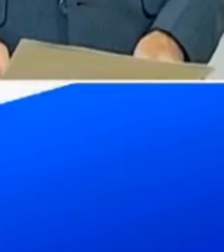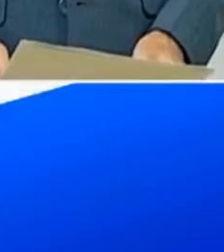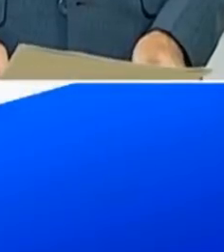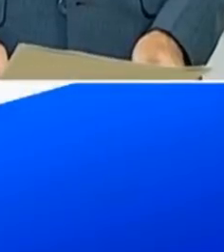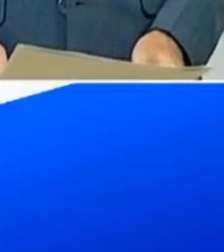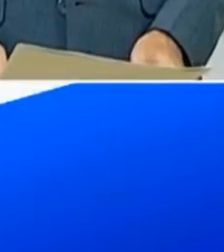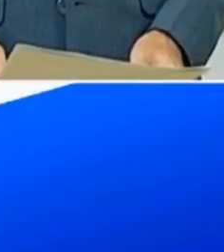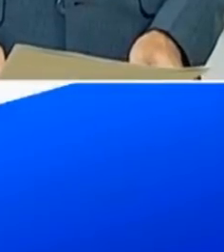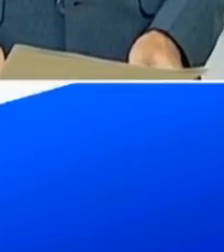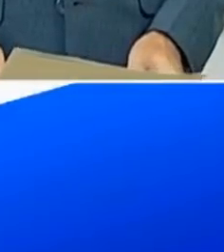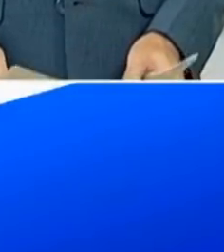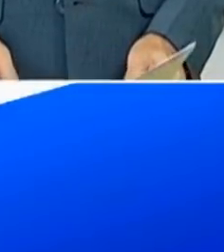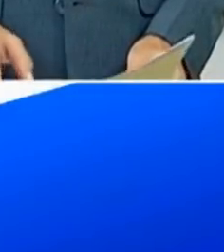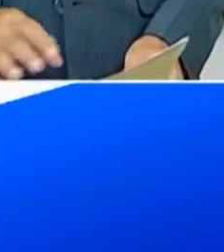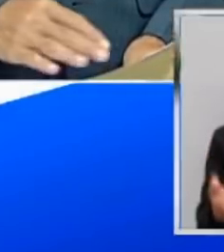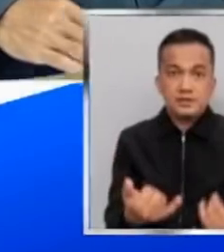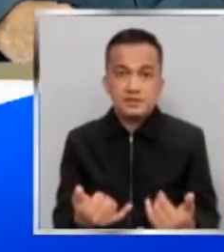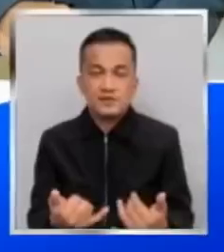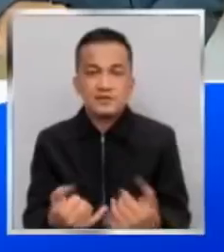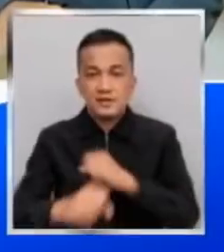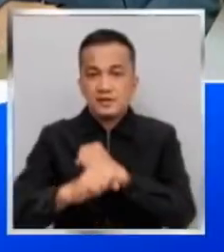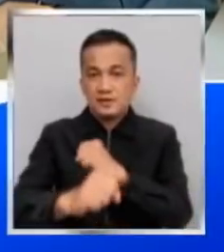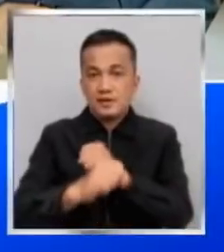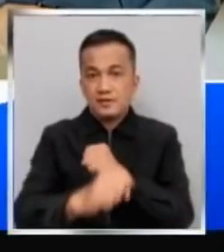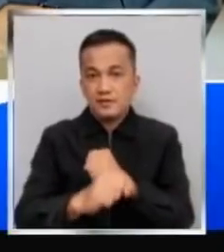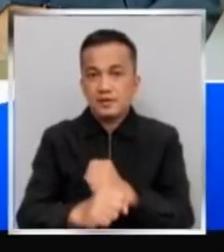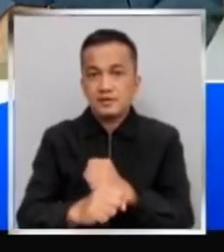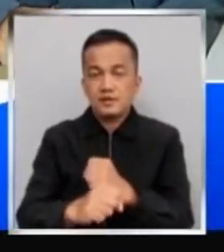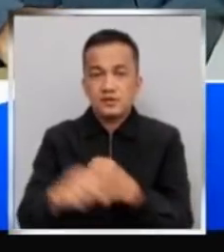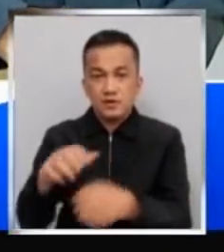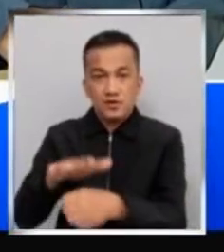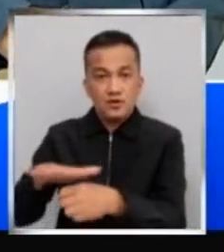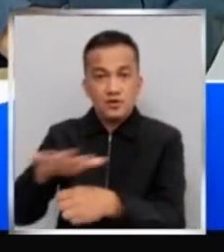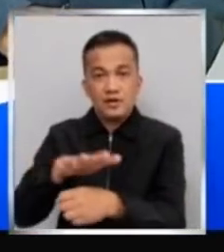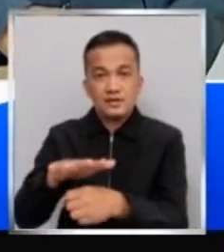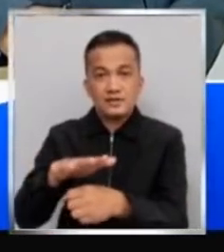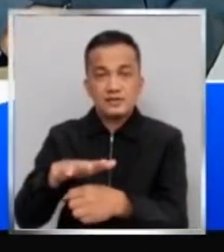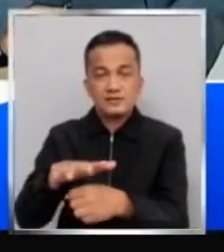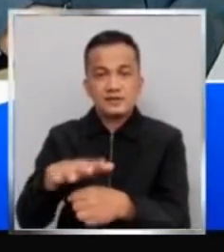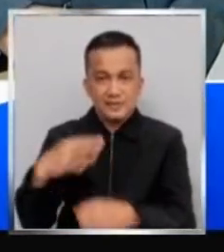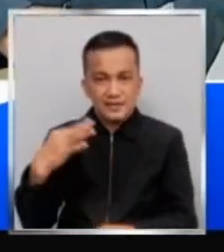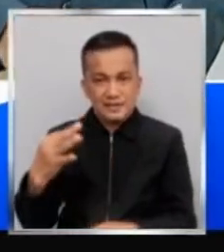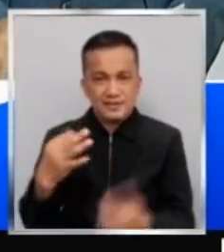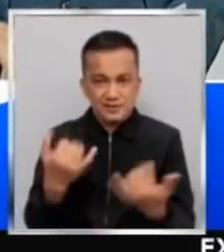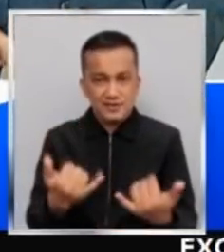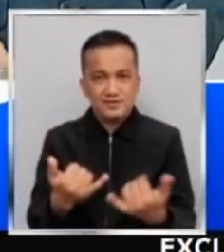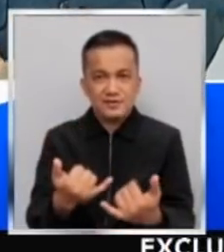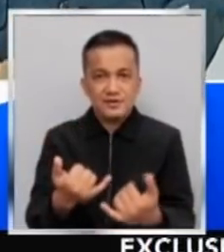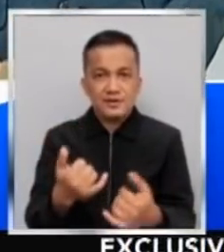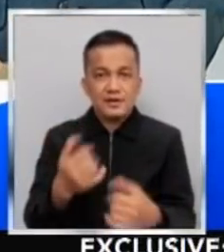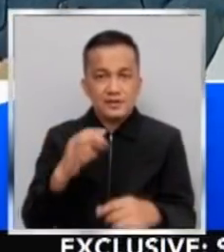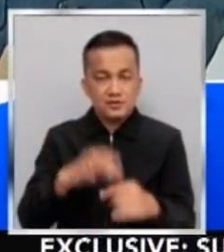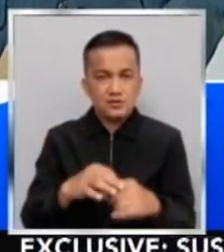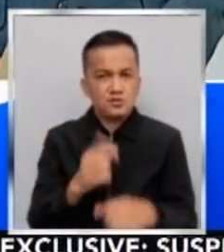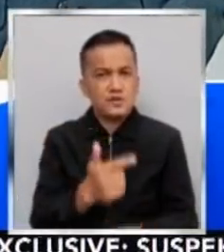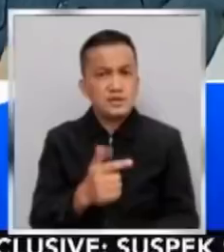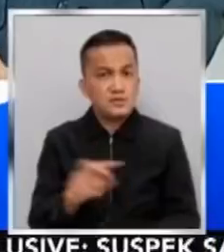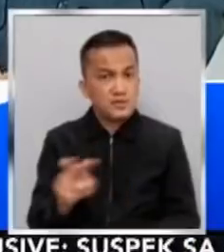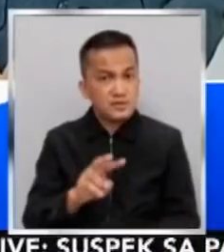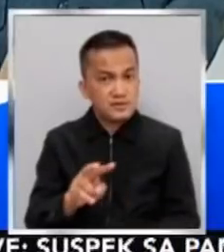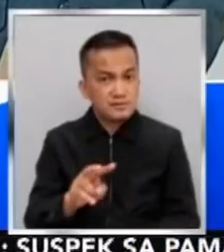Marangkada na ngayong araw ang kampanya ng mga lokal na kandidato ngayong eleksyon 2022. At tulad ng